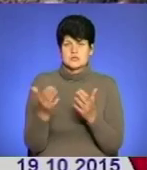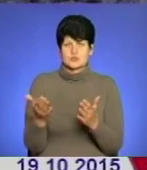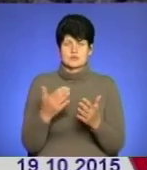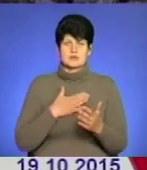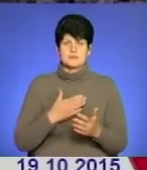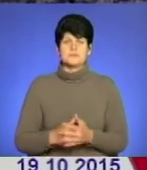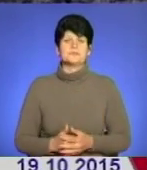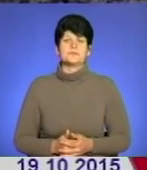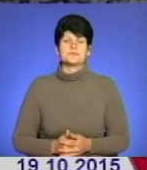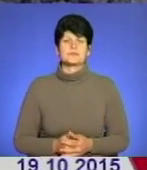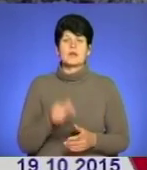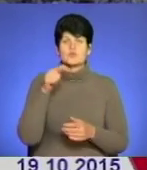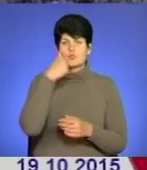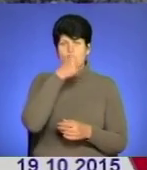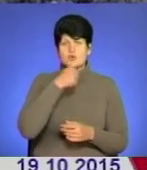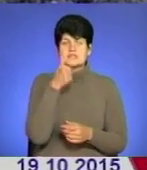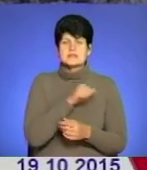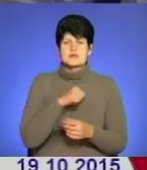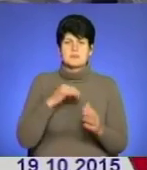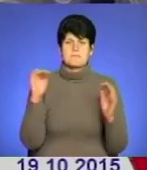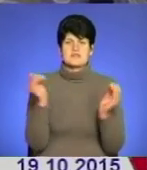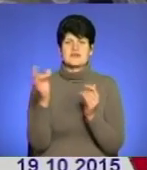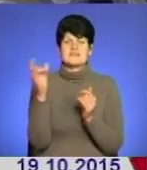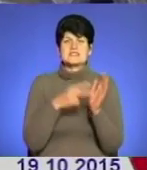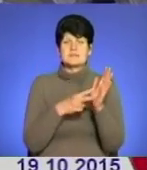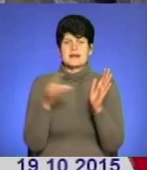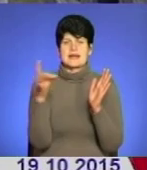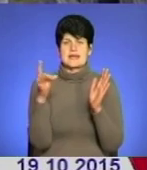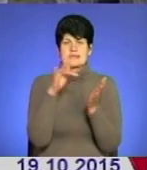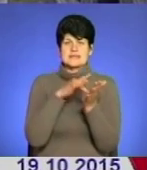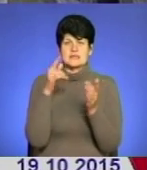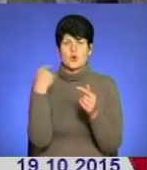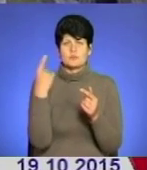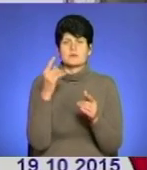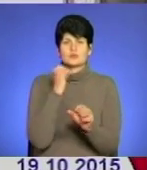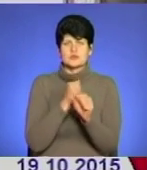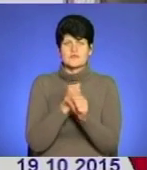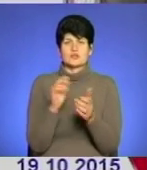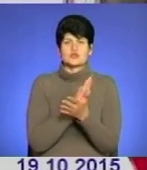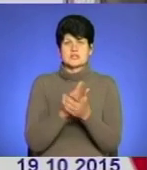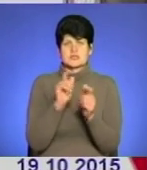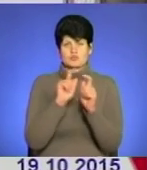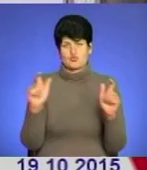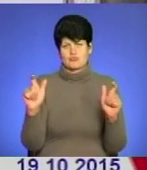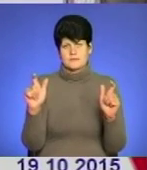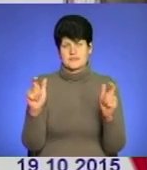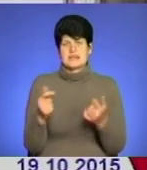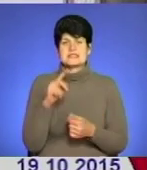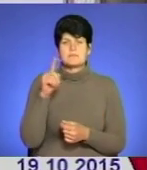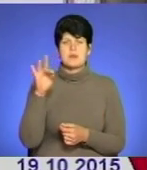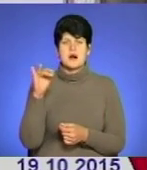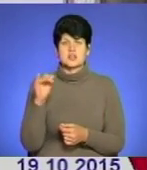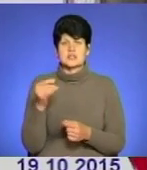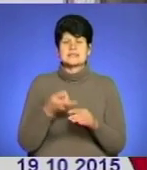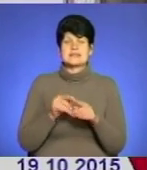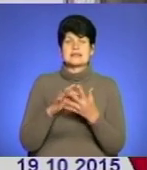нами. Цього року щонайменше в 7 райцентрах області запрацюють очисні споруди. Збараж – це населений